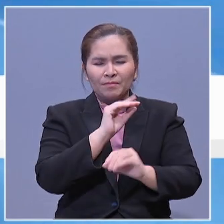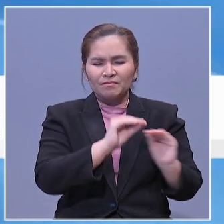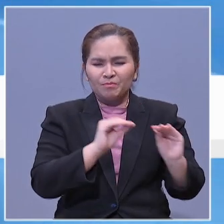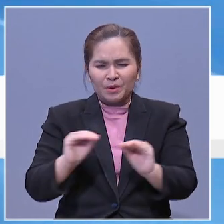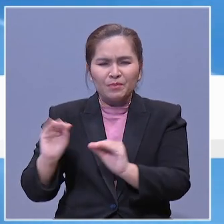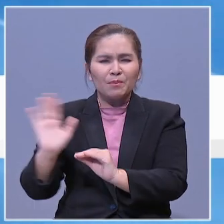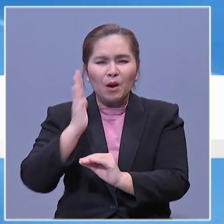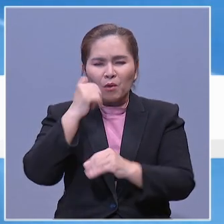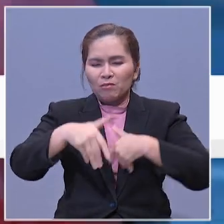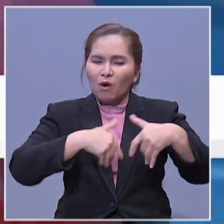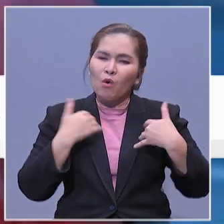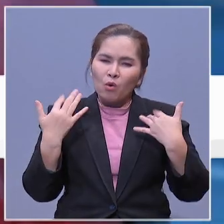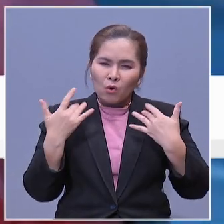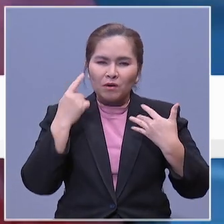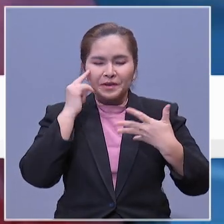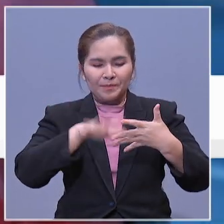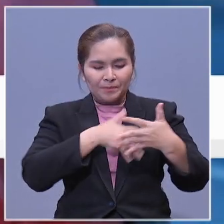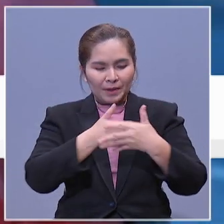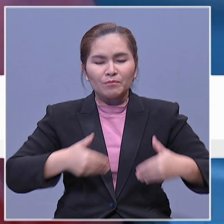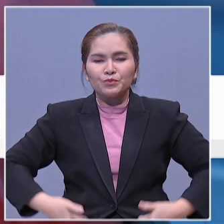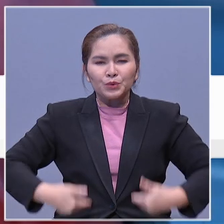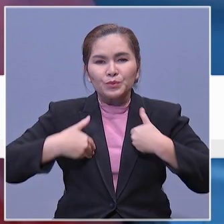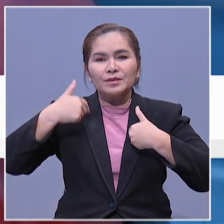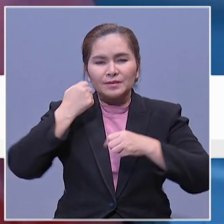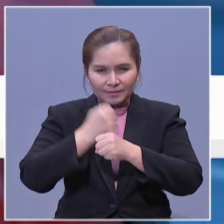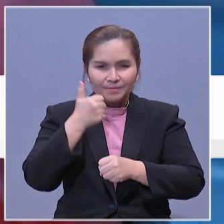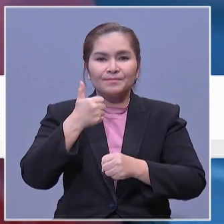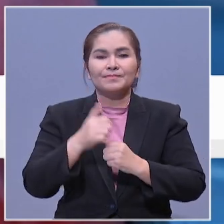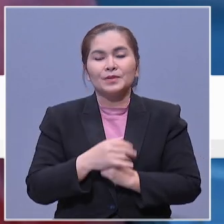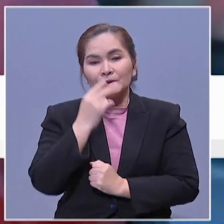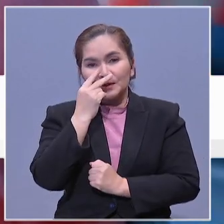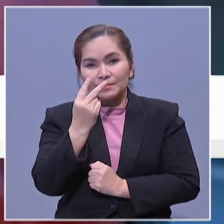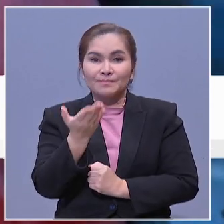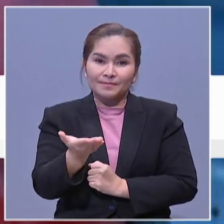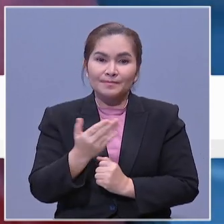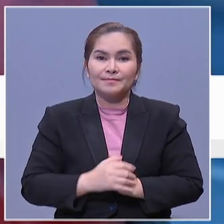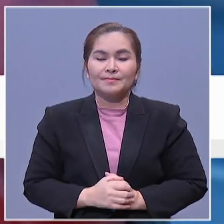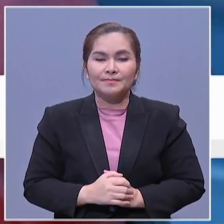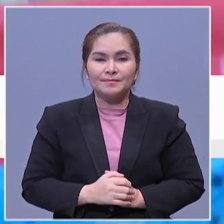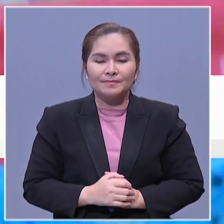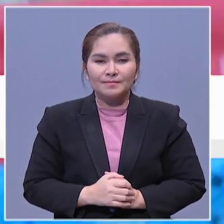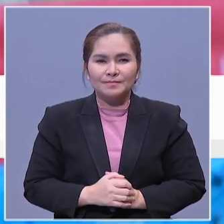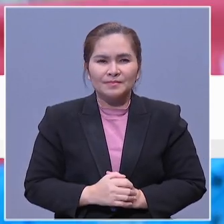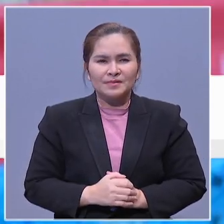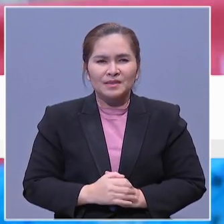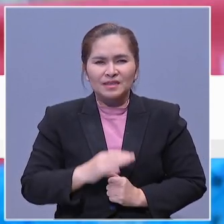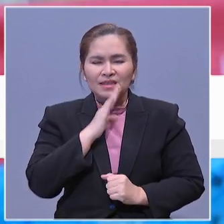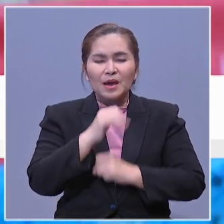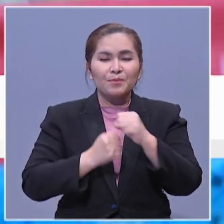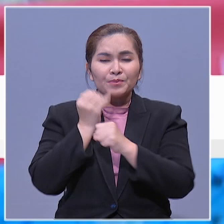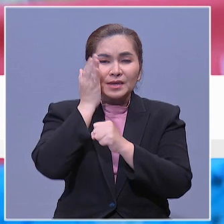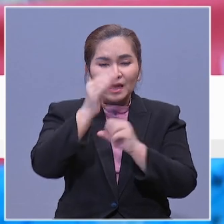วชาวบ้านอย่างเขาเนี่ยจะได้วางแผนใช้จ่ายได้ถูกต้องลองฟังอีกช่วงนึงนะคะ ถ้าเลื่อนในปีหน้